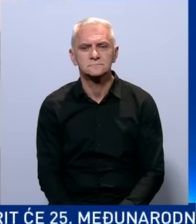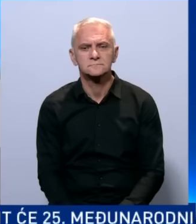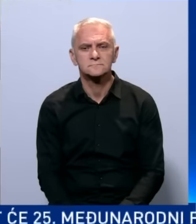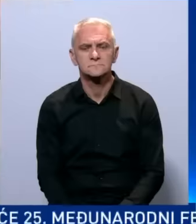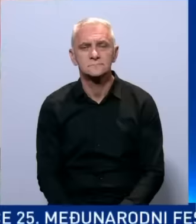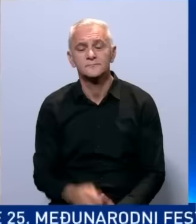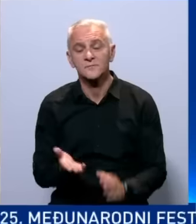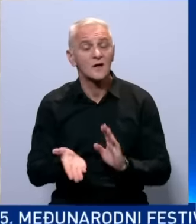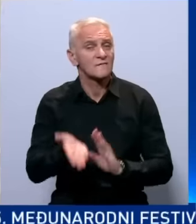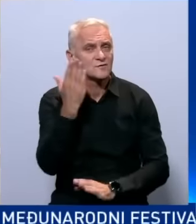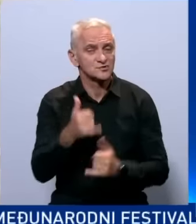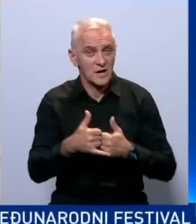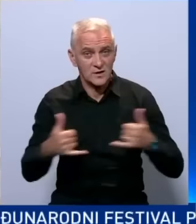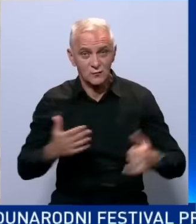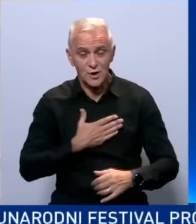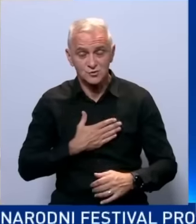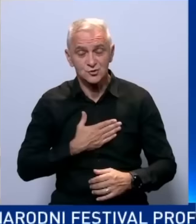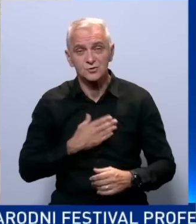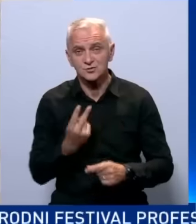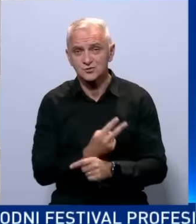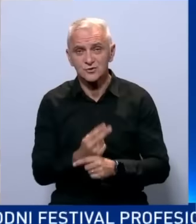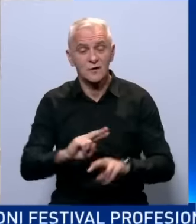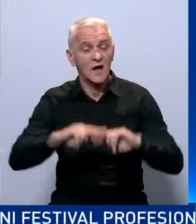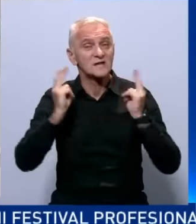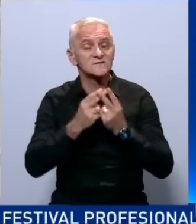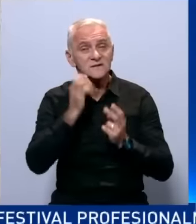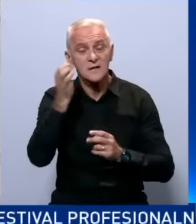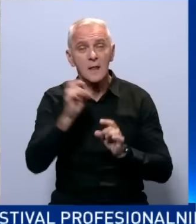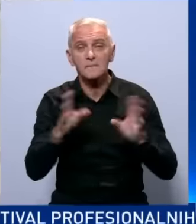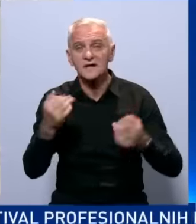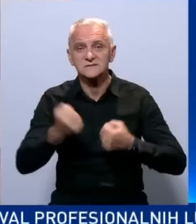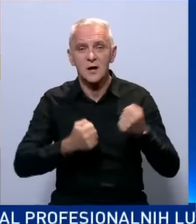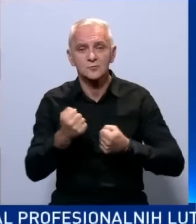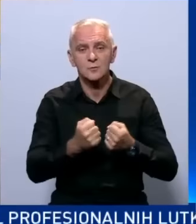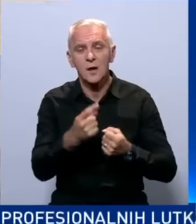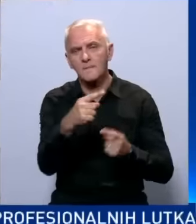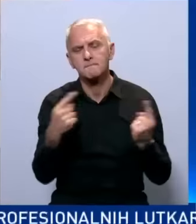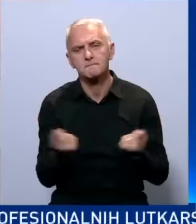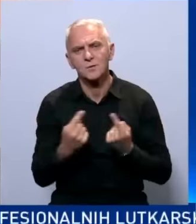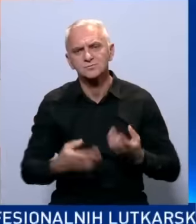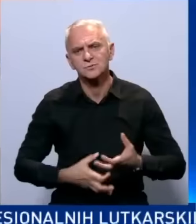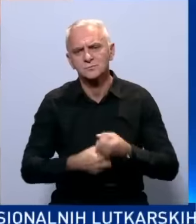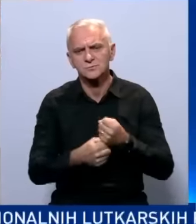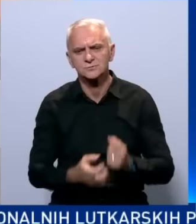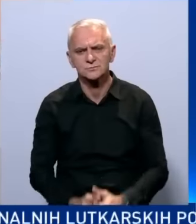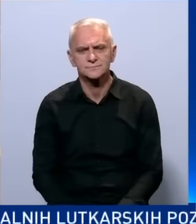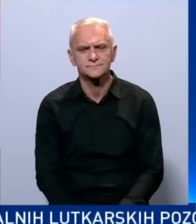U više gradova naše zemlje Svjetski dan bez automobila obilježen promocijom održivog kretanja.